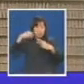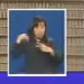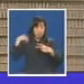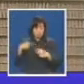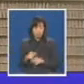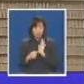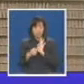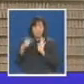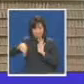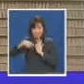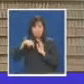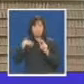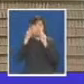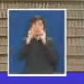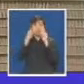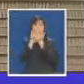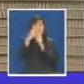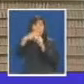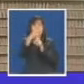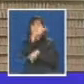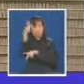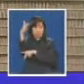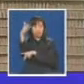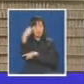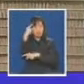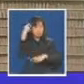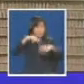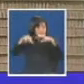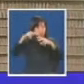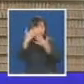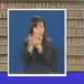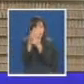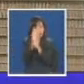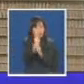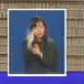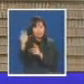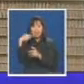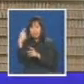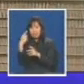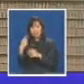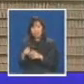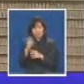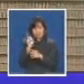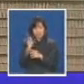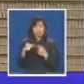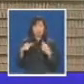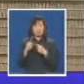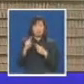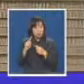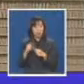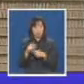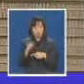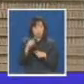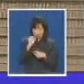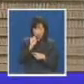าติแล้วที่เป็นตามแนวสากลก็คือว่าพอเสนอเข้ามาเนี่ยเขาจะไม่ขึ้นให้กับตนเองเขาจะขึ้นให้กับสภาชุดต่อไปจ